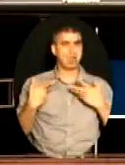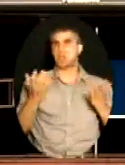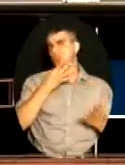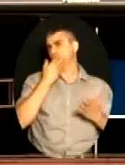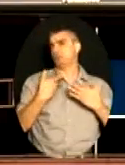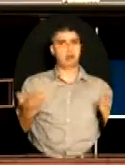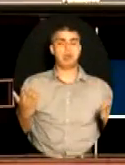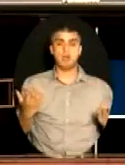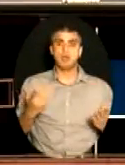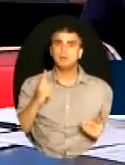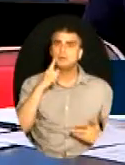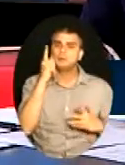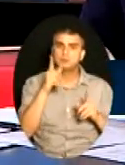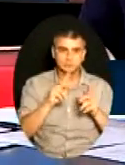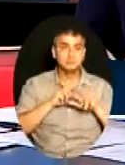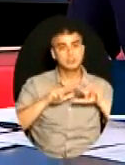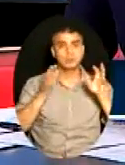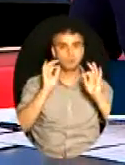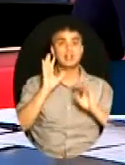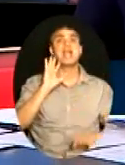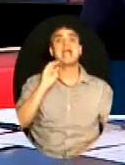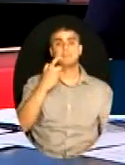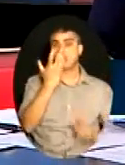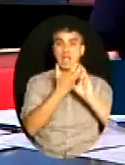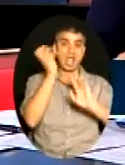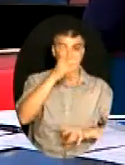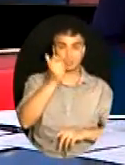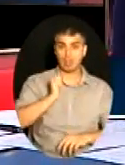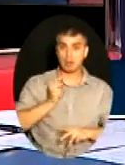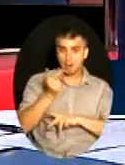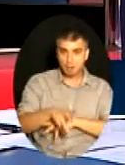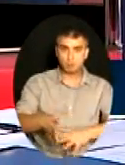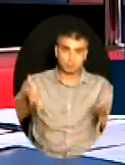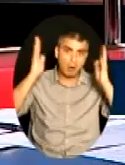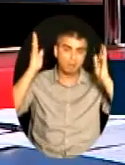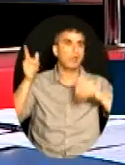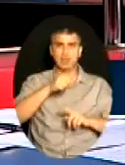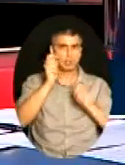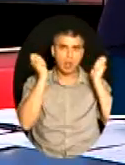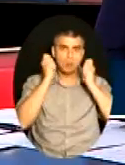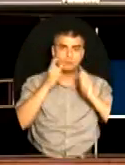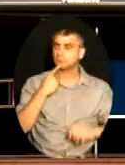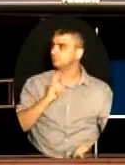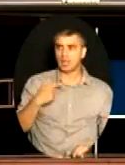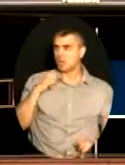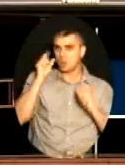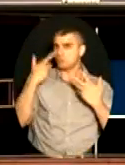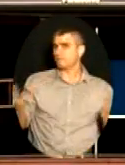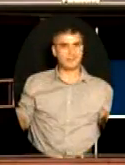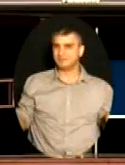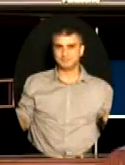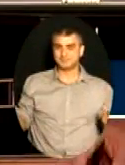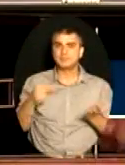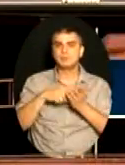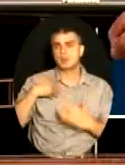שאלה, ובסיטואציות מסוימות, גם אם האבן הזאת תביא למותו של חייל, זה לא מפתיע אותך, נכון? לא, לא. כי